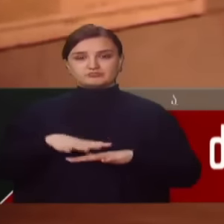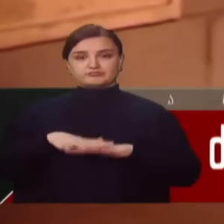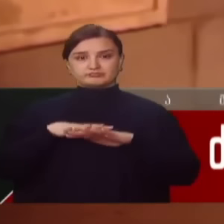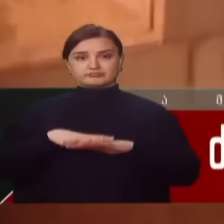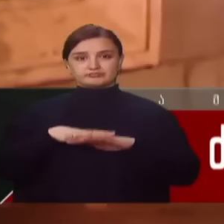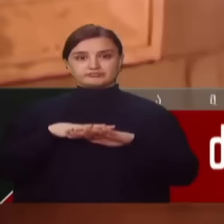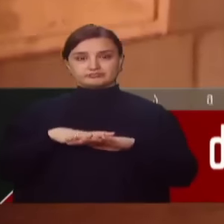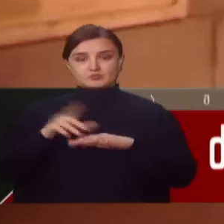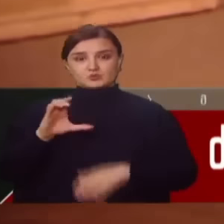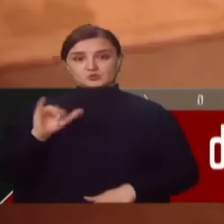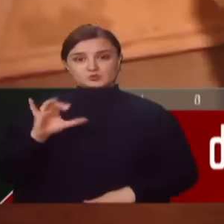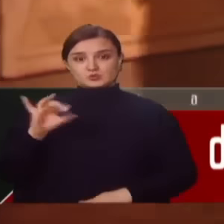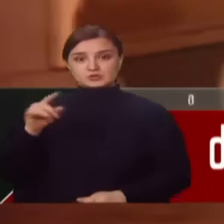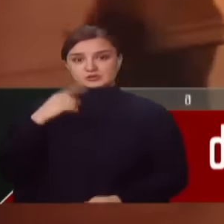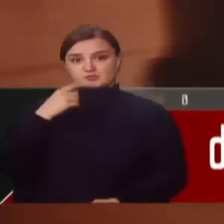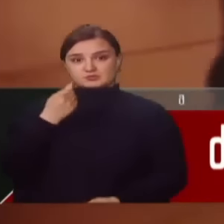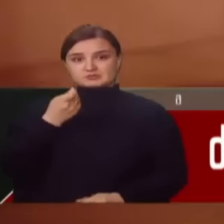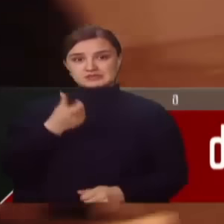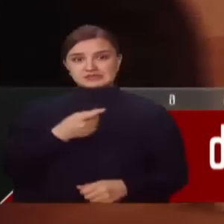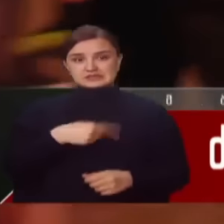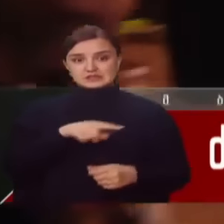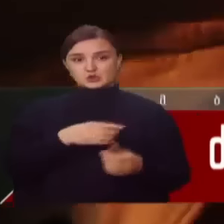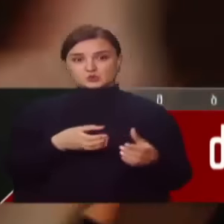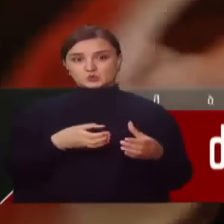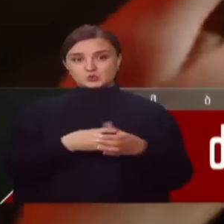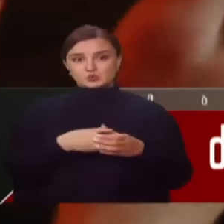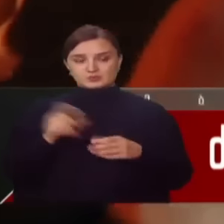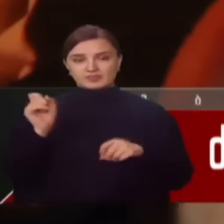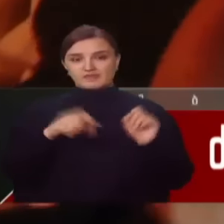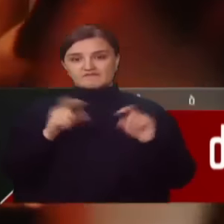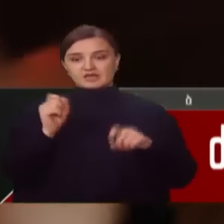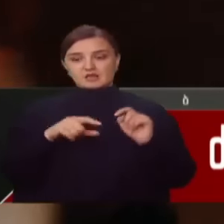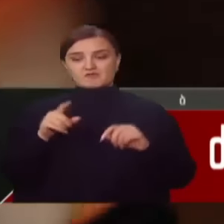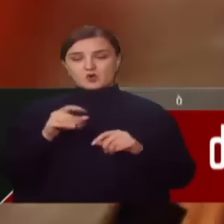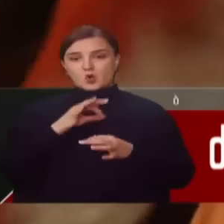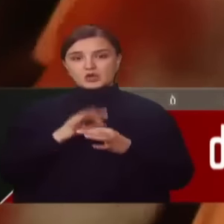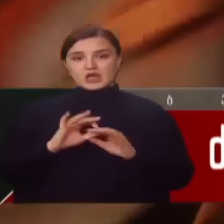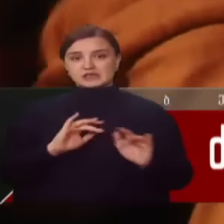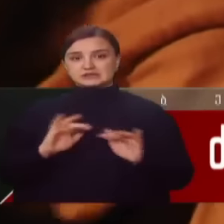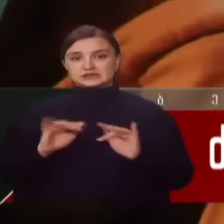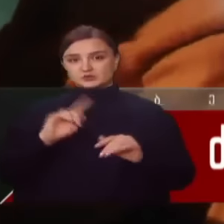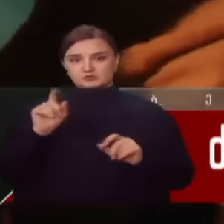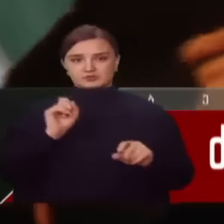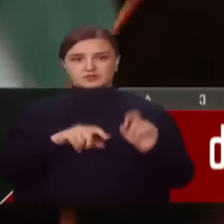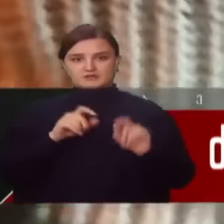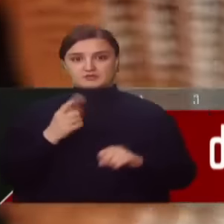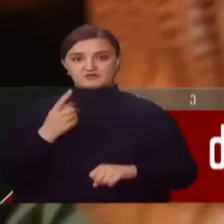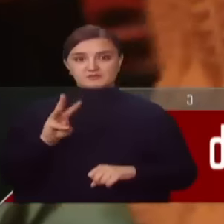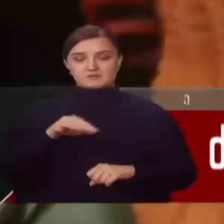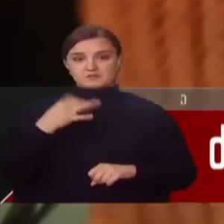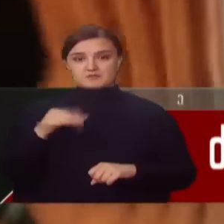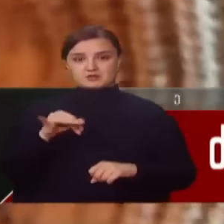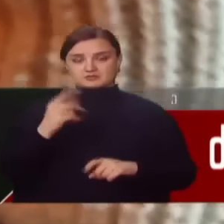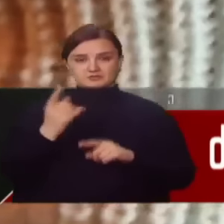გამზირზე სუსის ინფორმაციით შედარებით მცირე აგრესიული ჯგუფები დავალებებს აქციების ორგანიზატორების განიღებენ. 1 მაისის აქციაზე